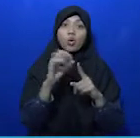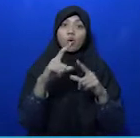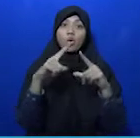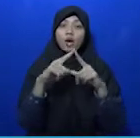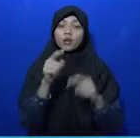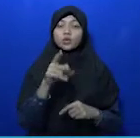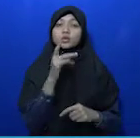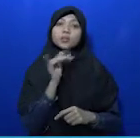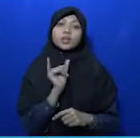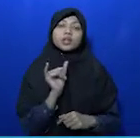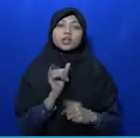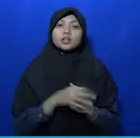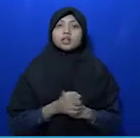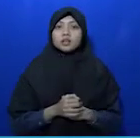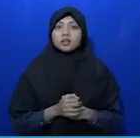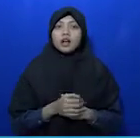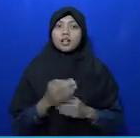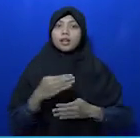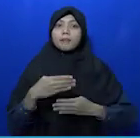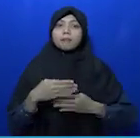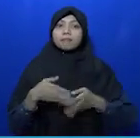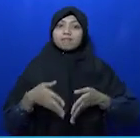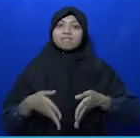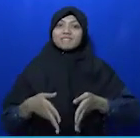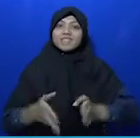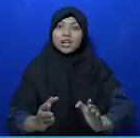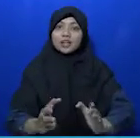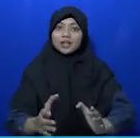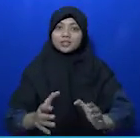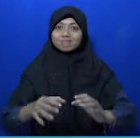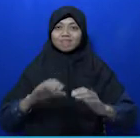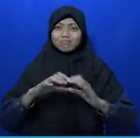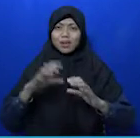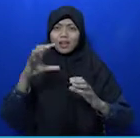Jadi ibaratnya kita itu dalam perjalanan di dalam terowongan yang gelap